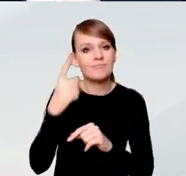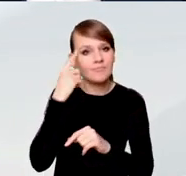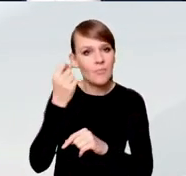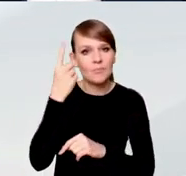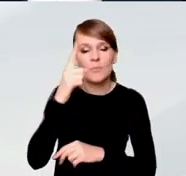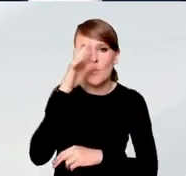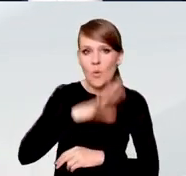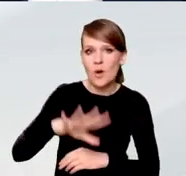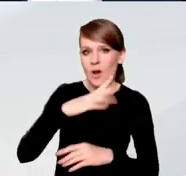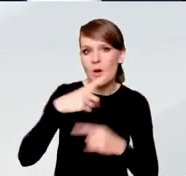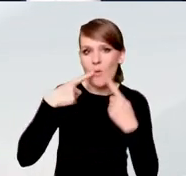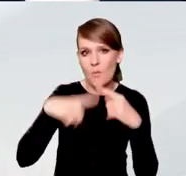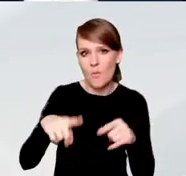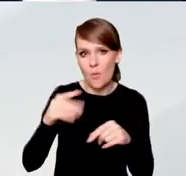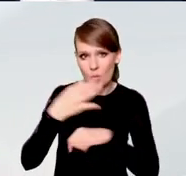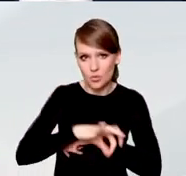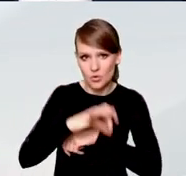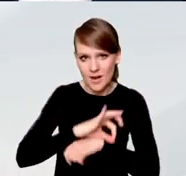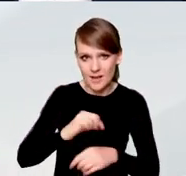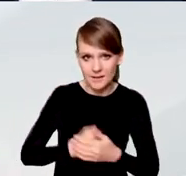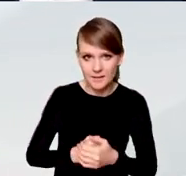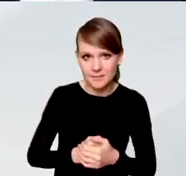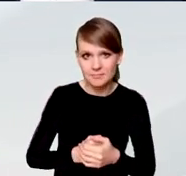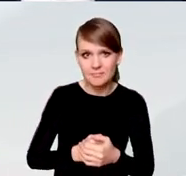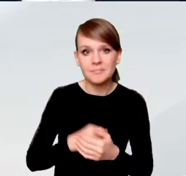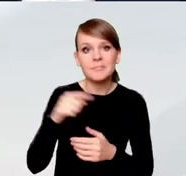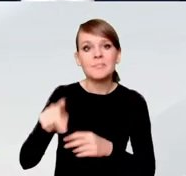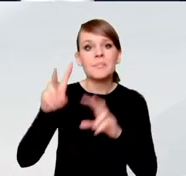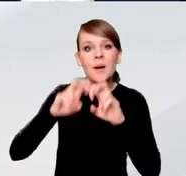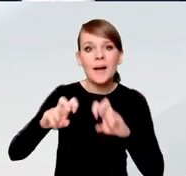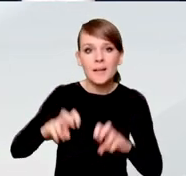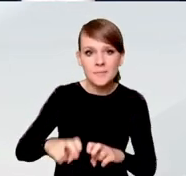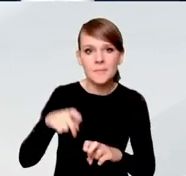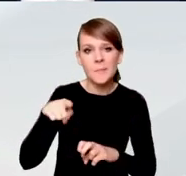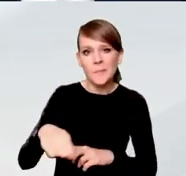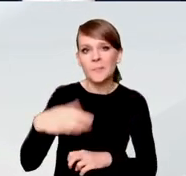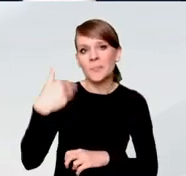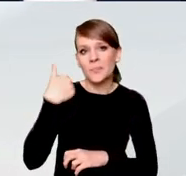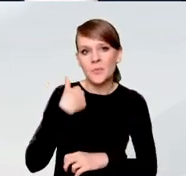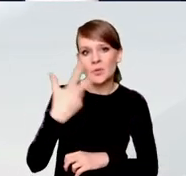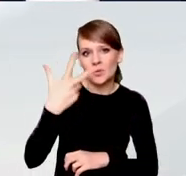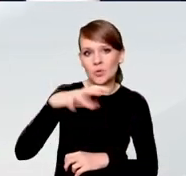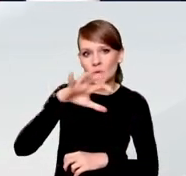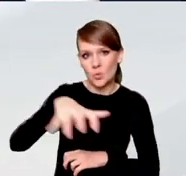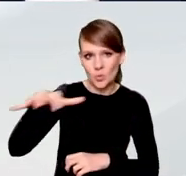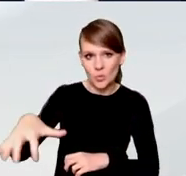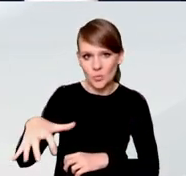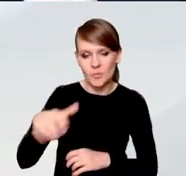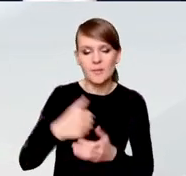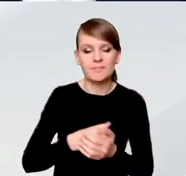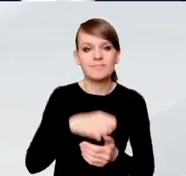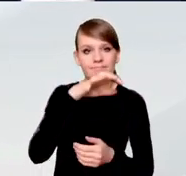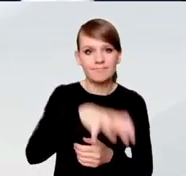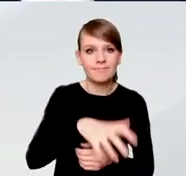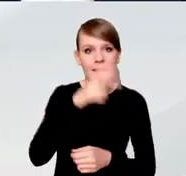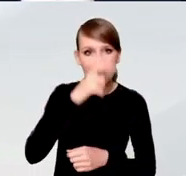uczelni. Adresatami badań były trzy grupy interesariuszy: kadra zarządzająca